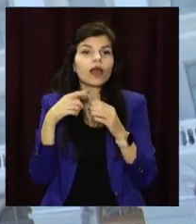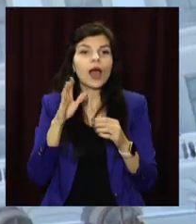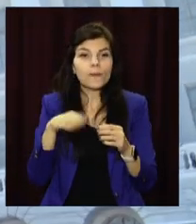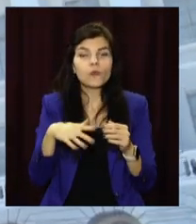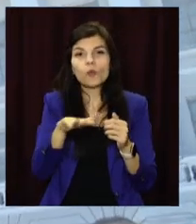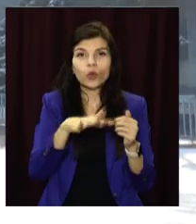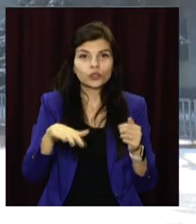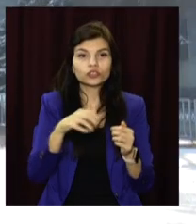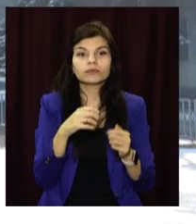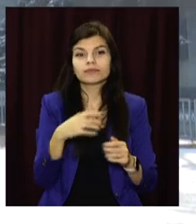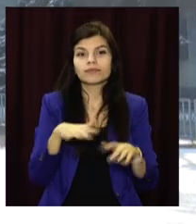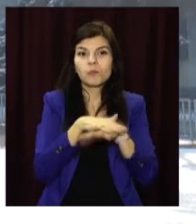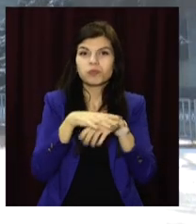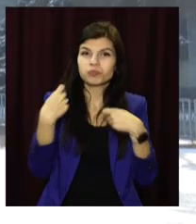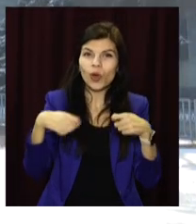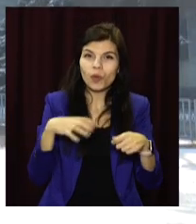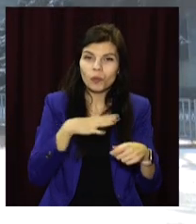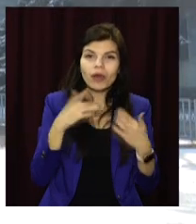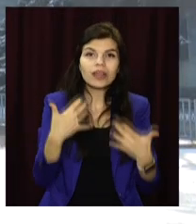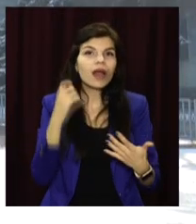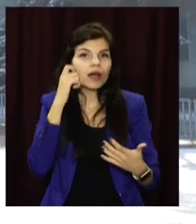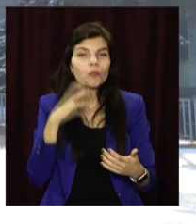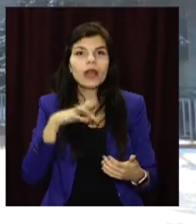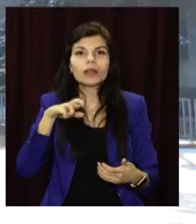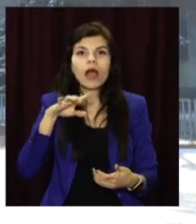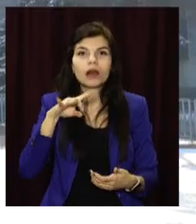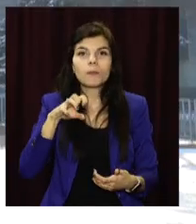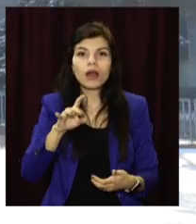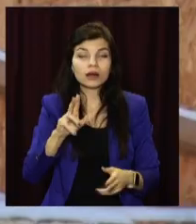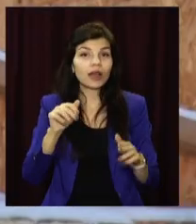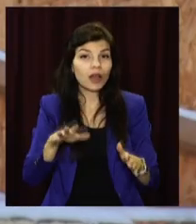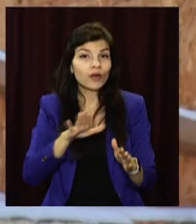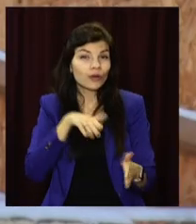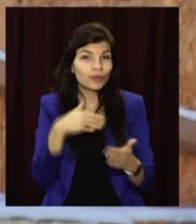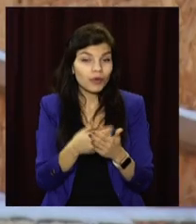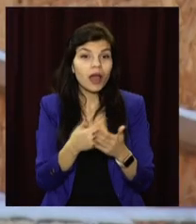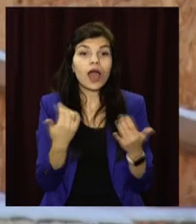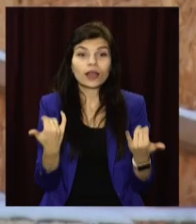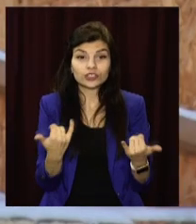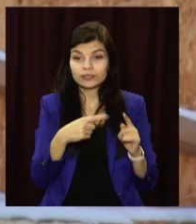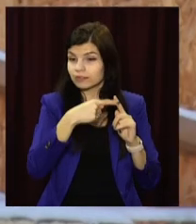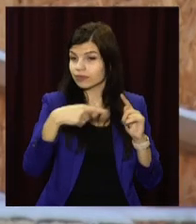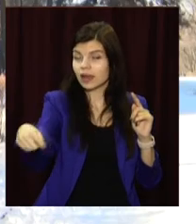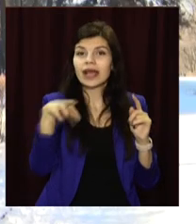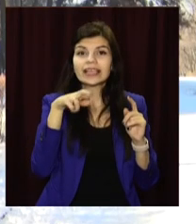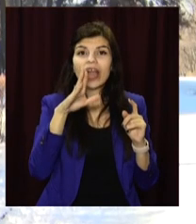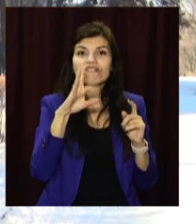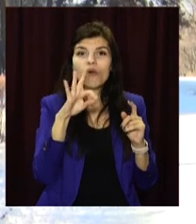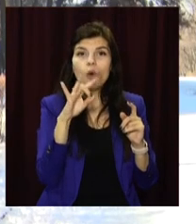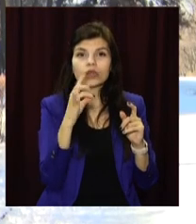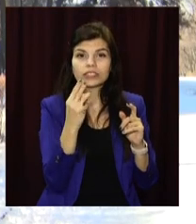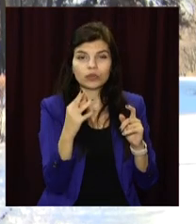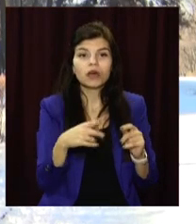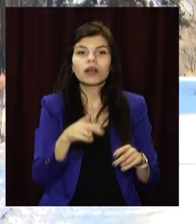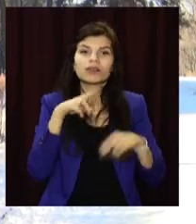стала ринковою. Там кілька разів на рік проводилися ярмарки. Уздовж нинішнього проспекту Яворницького поступово розбудовувалися